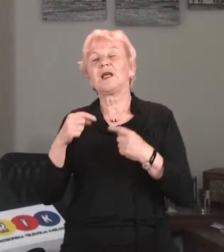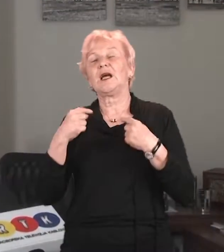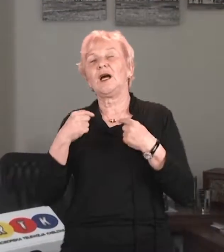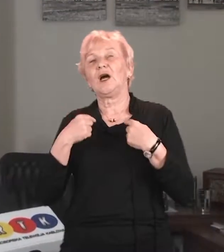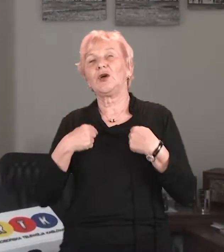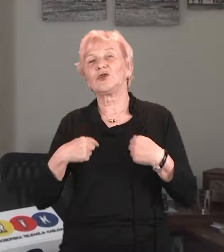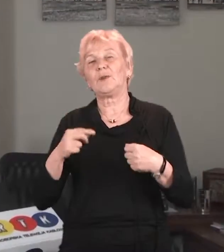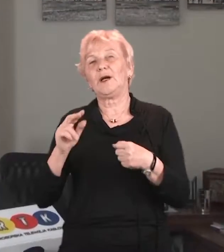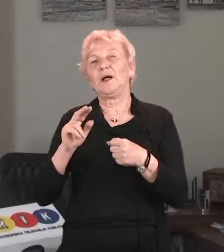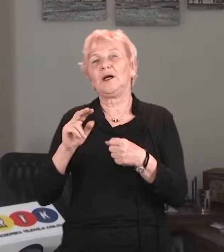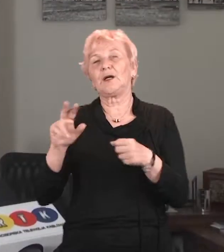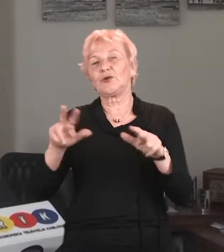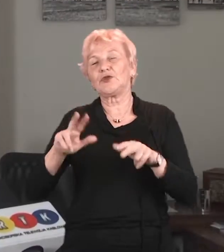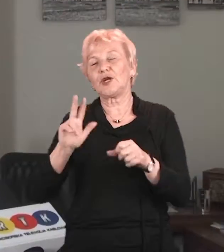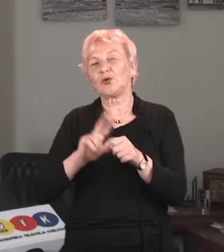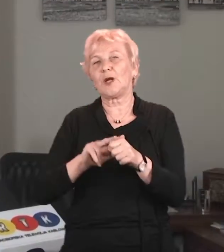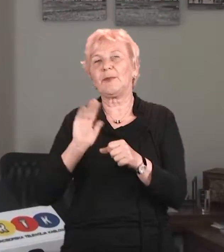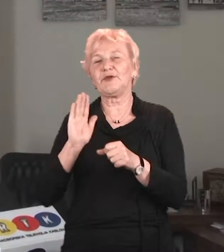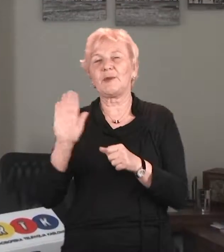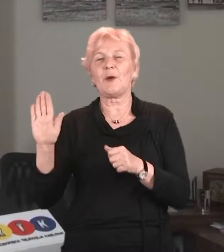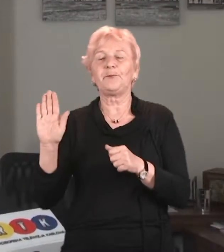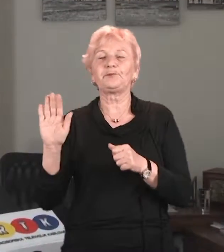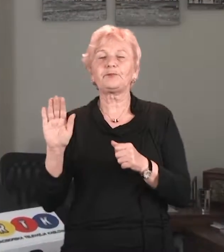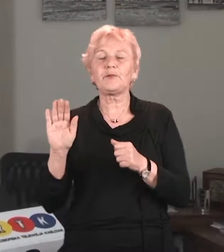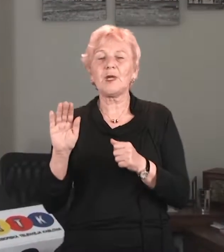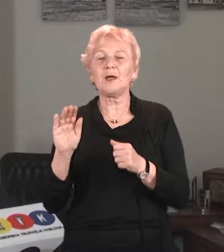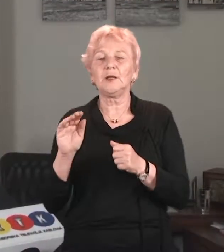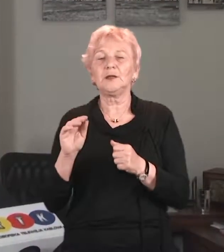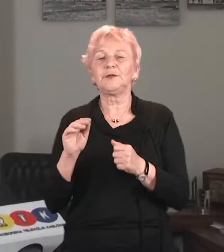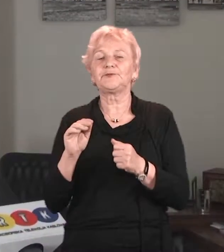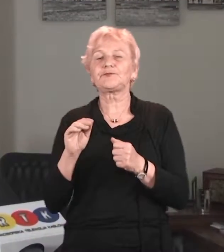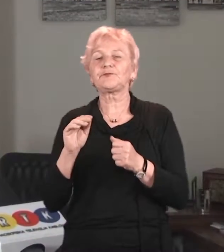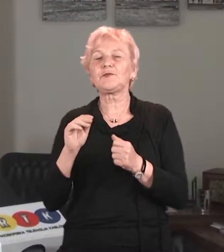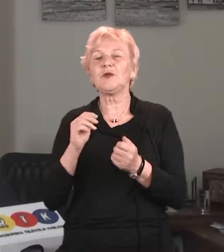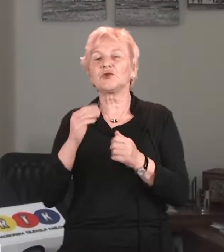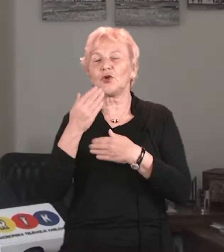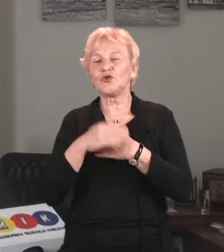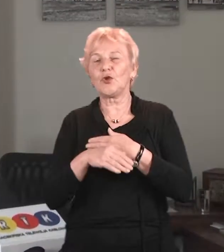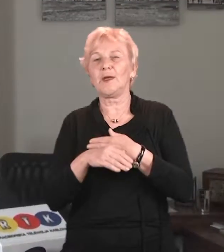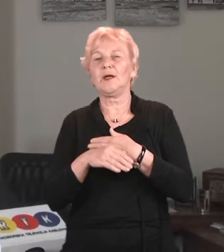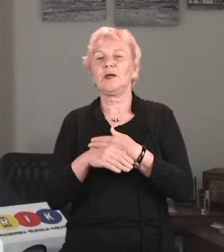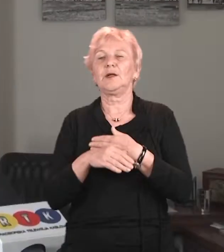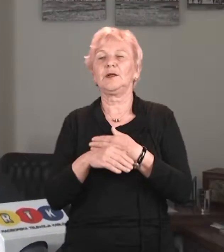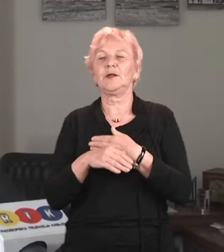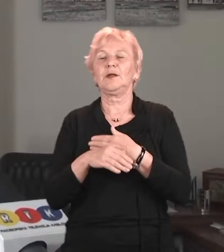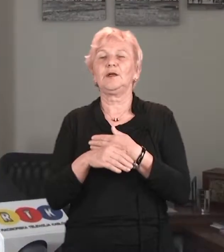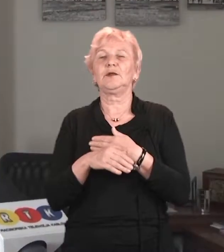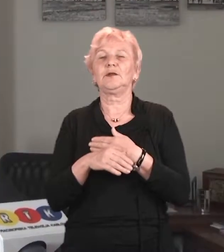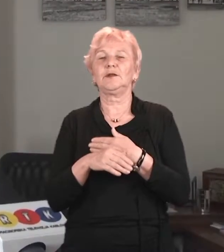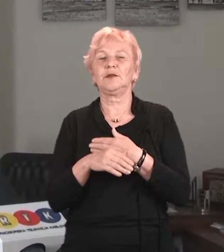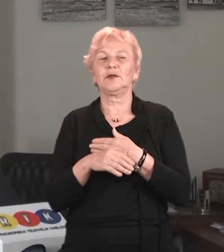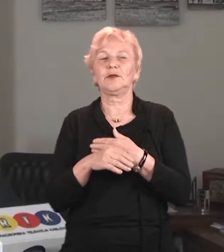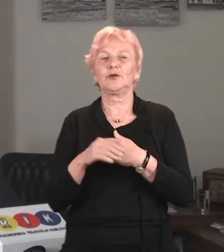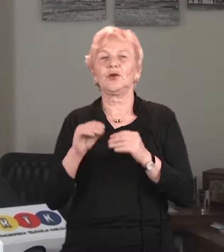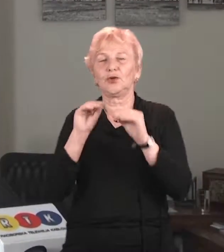mieszkaniowe, odpowiedni stan zdrowia, przejdzie nasze testy psychologiczne, przejdzie szkolenie dla kandydatów na rodziców zastępczych,